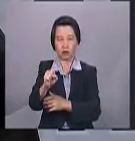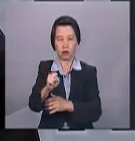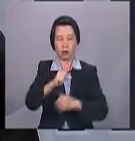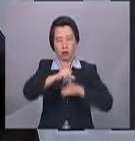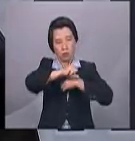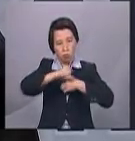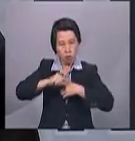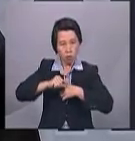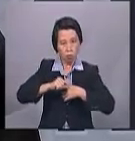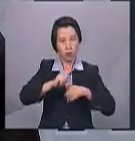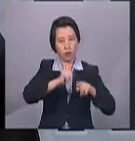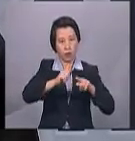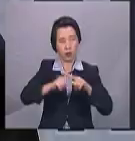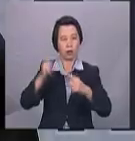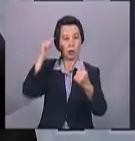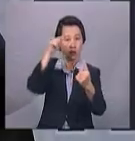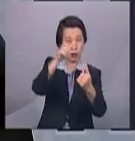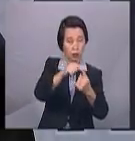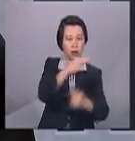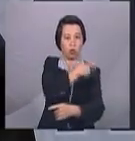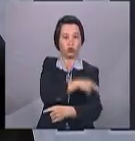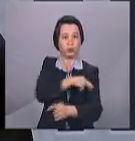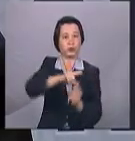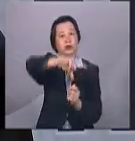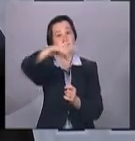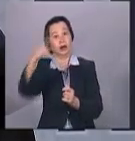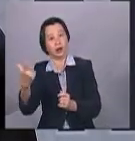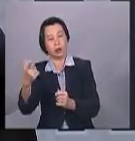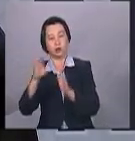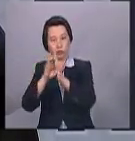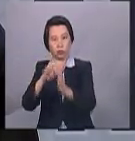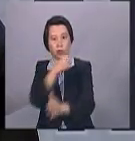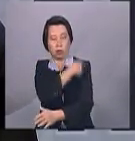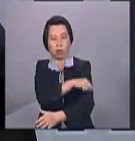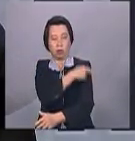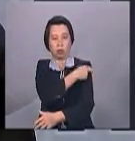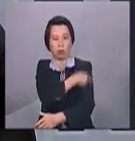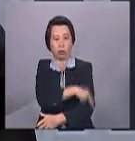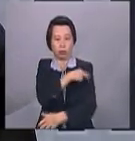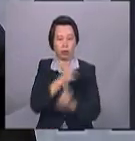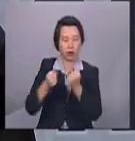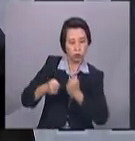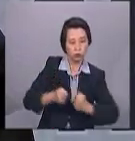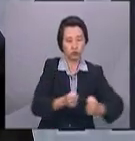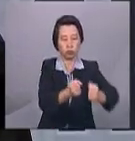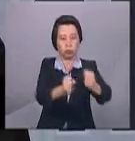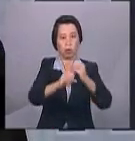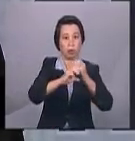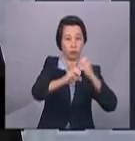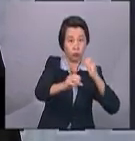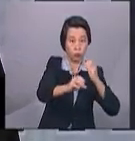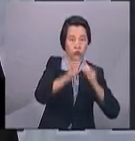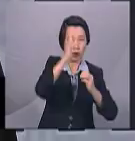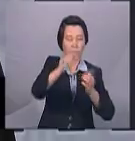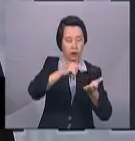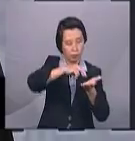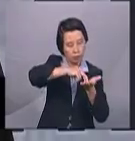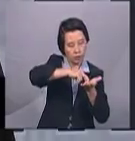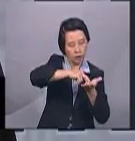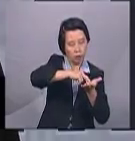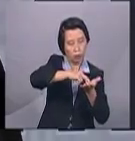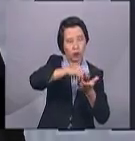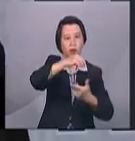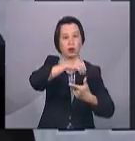pembedahan dan sebagainya ke hospital yang lain. Jadi hospital, contohnya hospital Sungai Buloh, hanya akan merawat